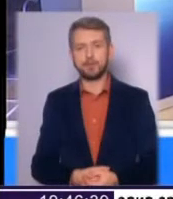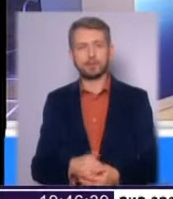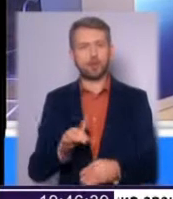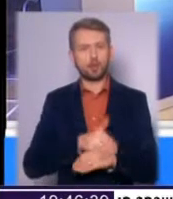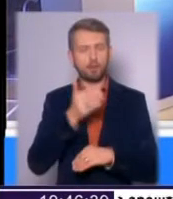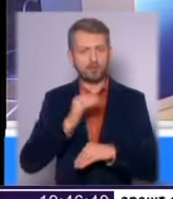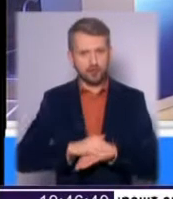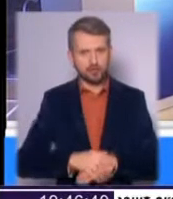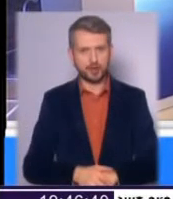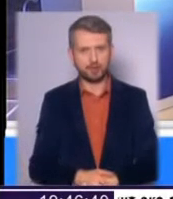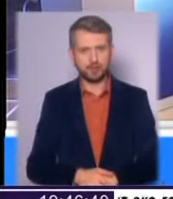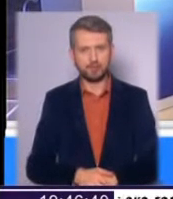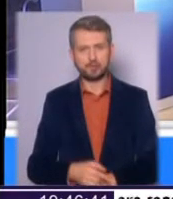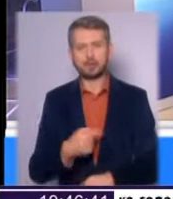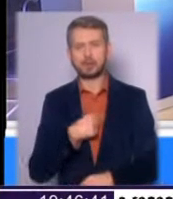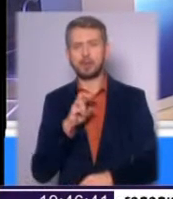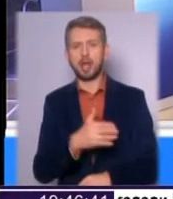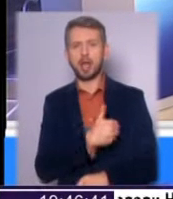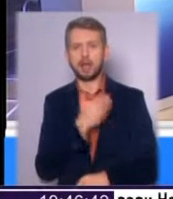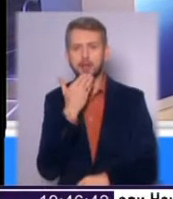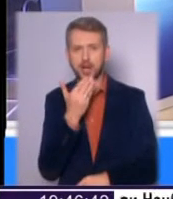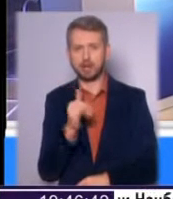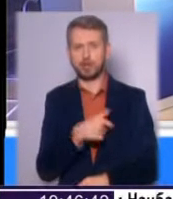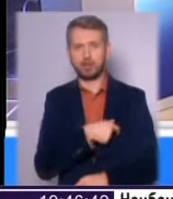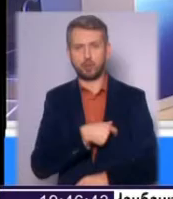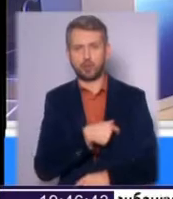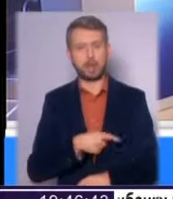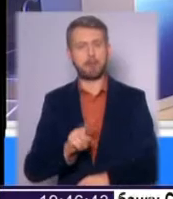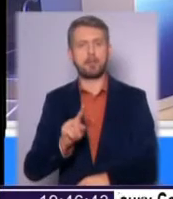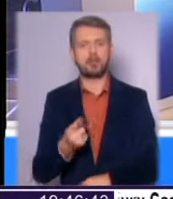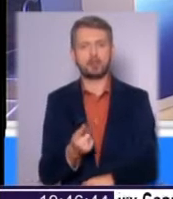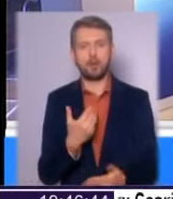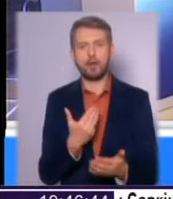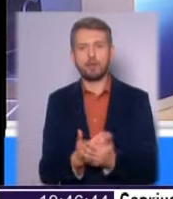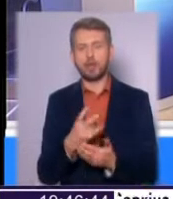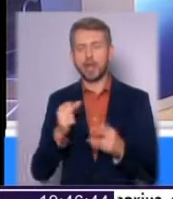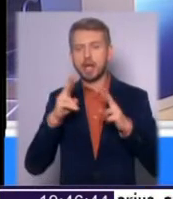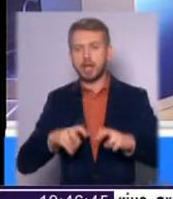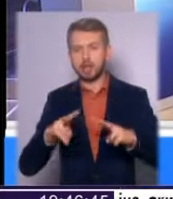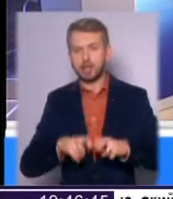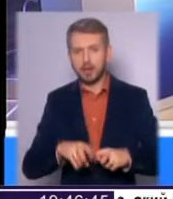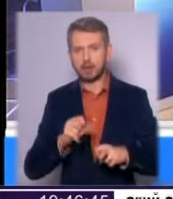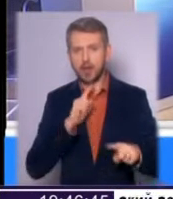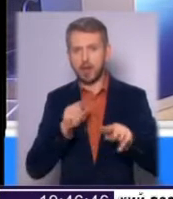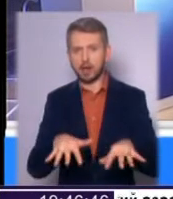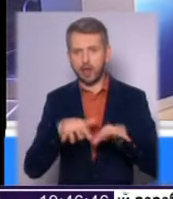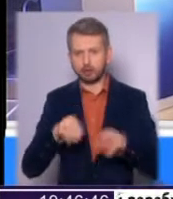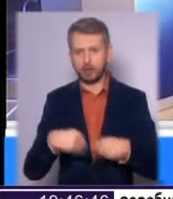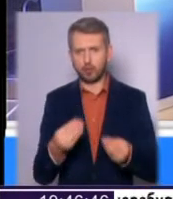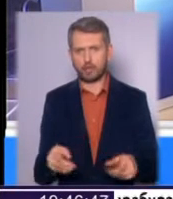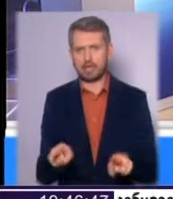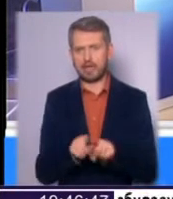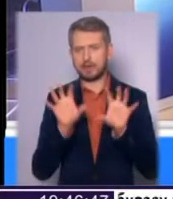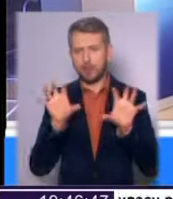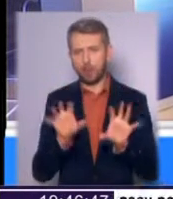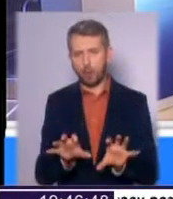Добрий вечір. Добрий вечір. Я би хотіла спросити у депутата, чому от на розсмотрення, на раду даються такі